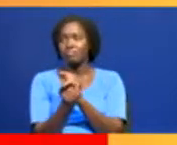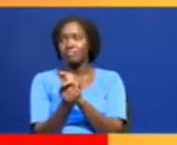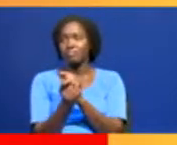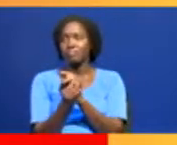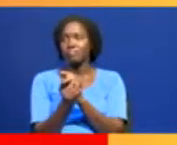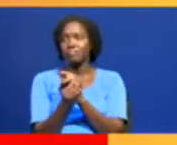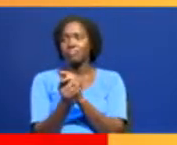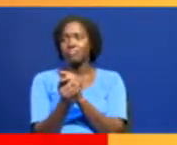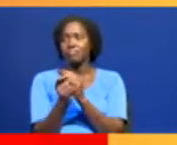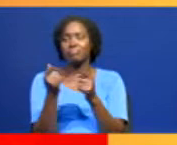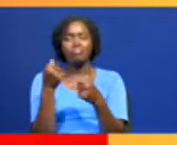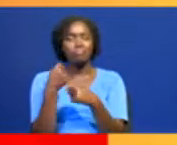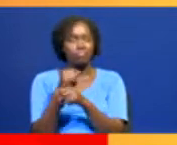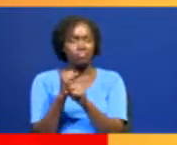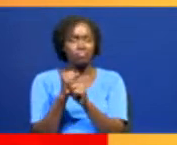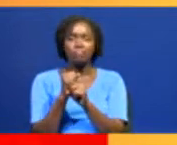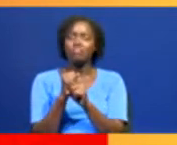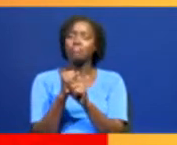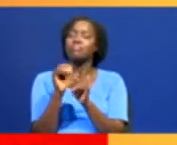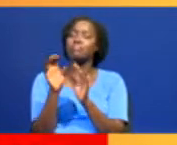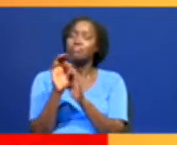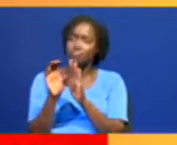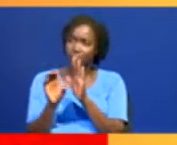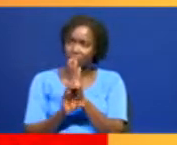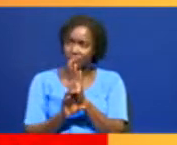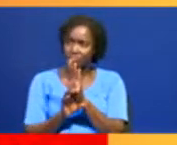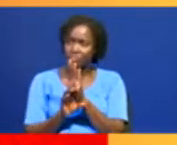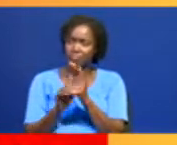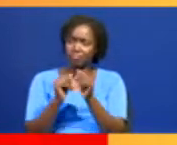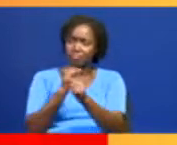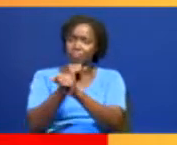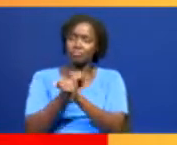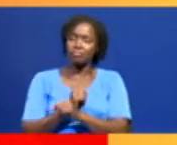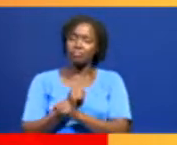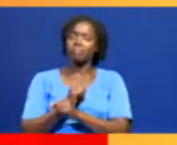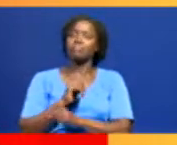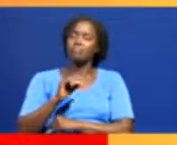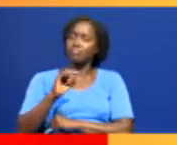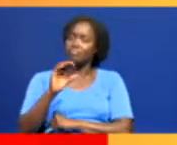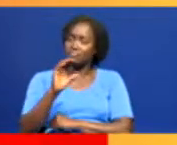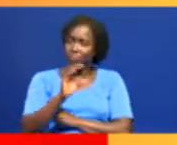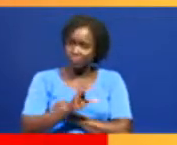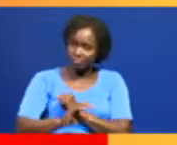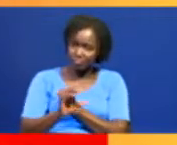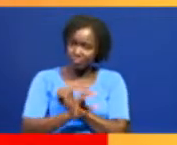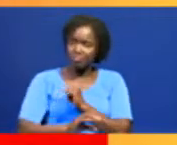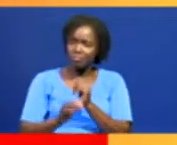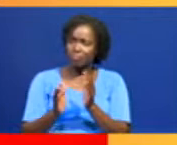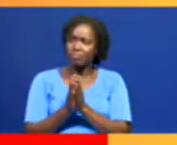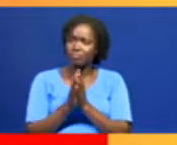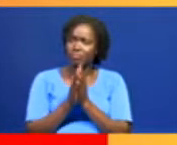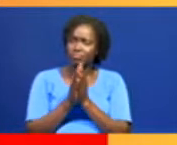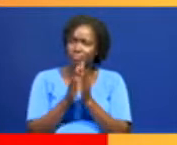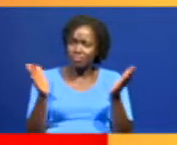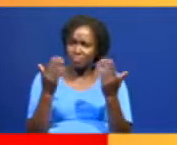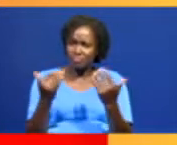kwamba tutengeneze katiba ambayo italinda nchi hii. Kitu ambacho ilikuwa ni kubwa katika hiyo katiba ni